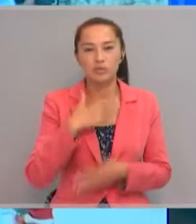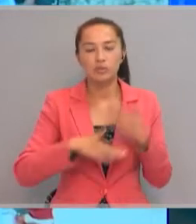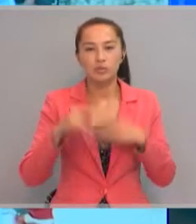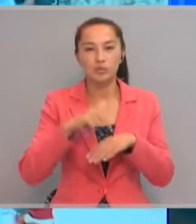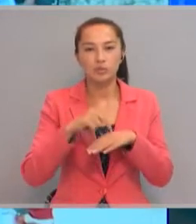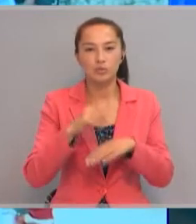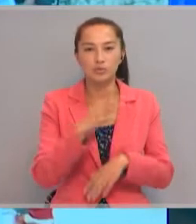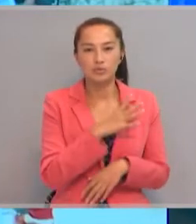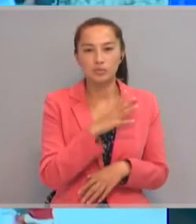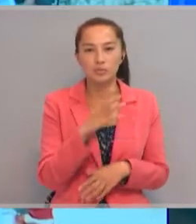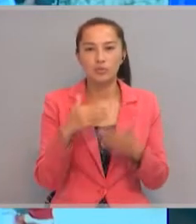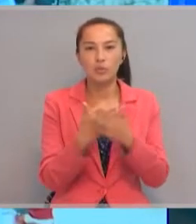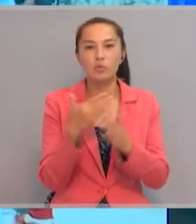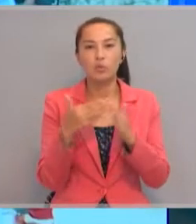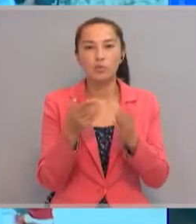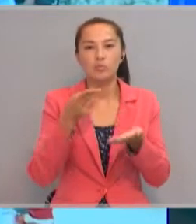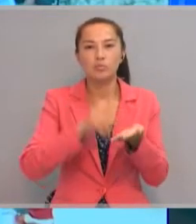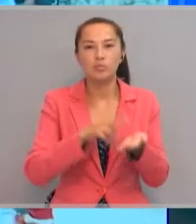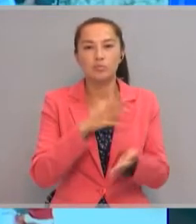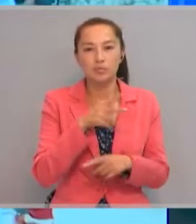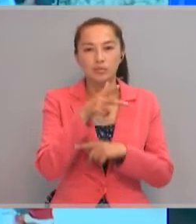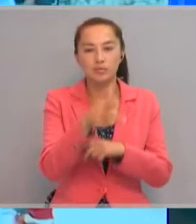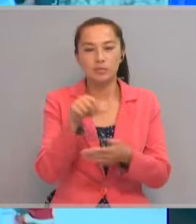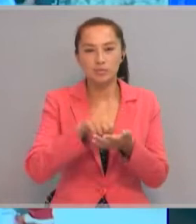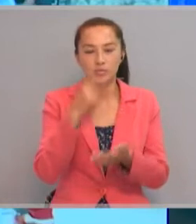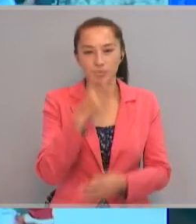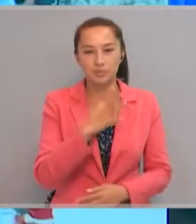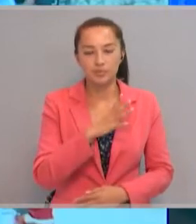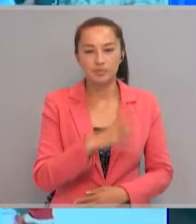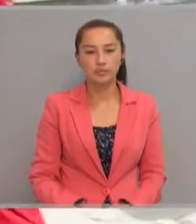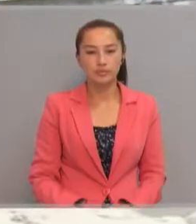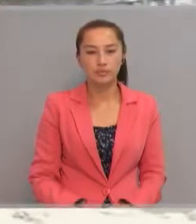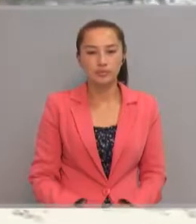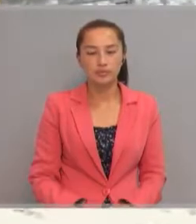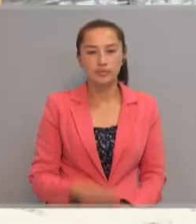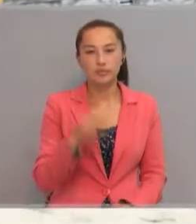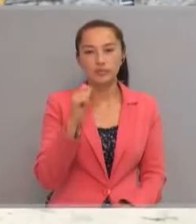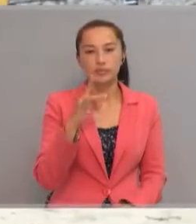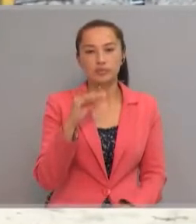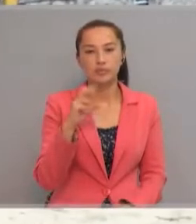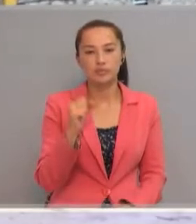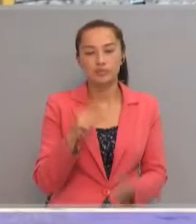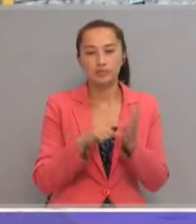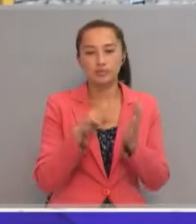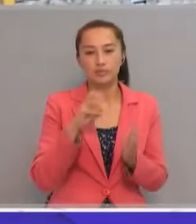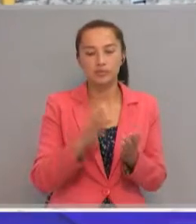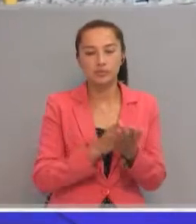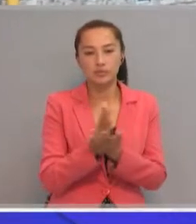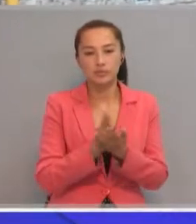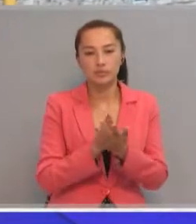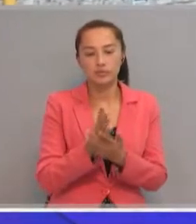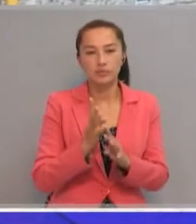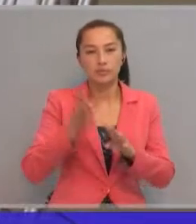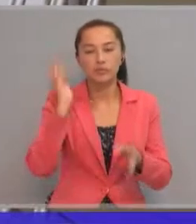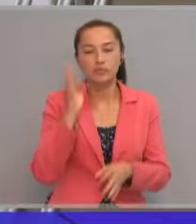күй кешуде. Жаңа қоныс иелерінің қуанышына біздің түсірілім тобы да куә болып қайтты. Фарида Жүнісова 7 жылдан бері үйге өзегінде